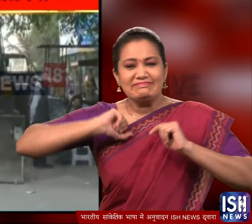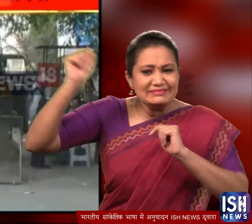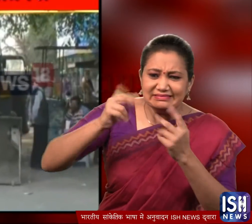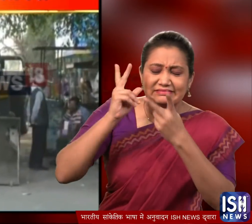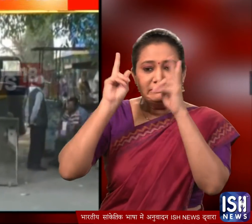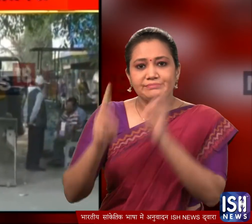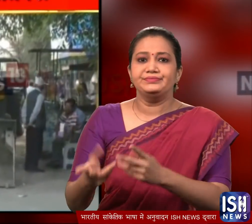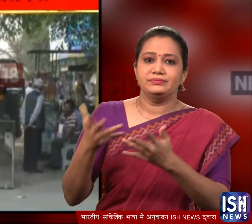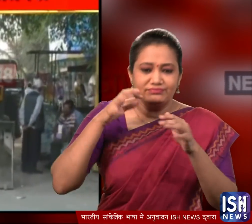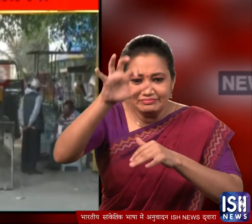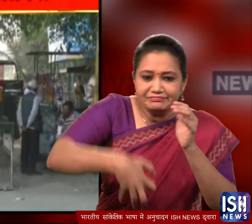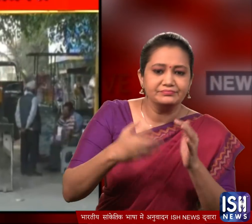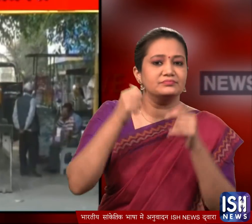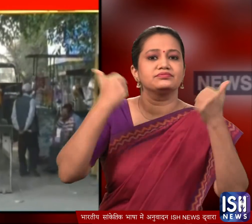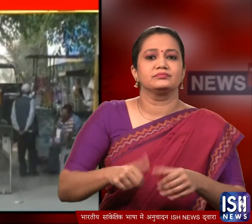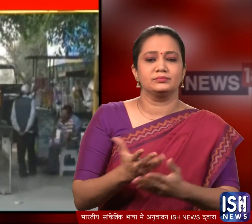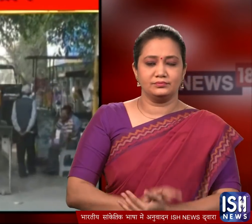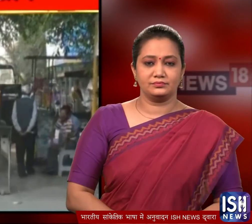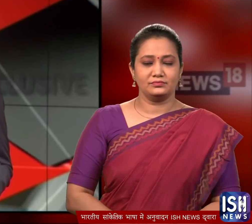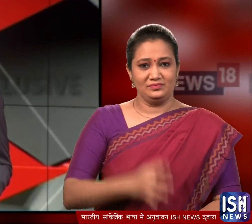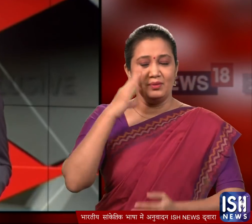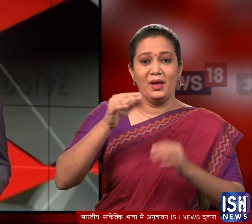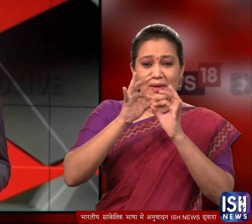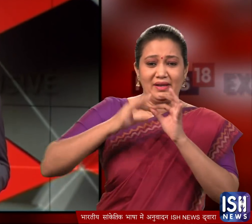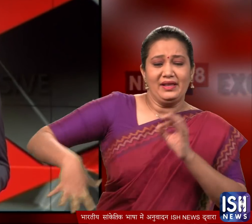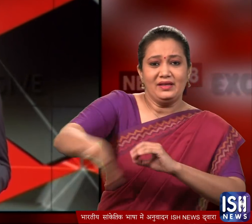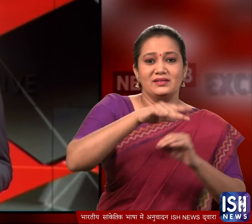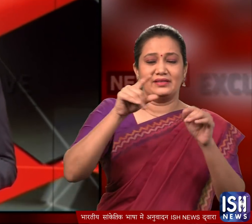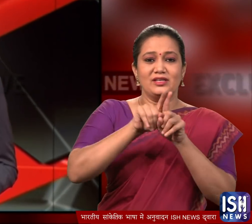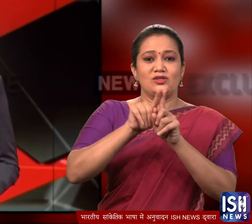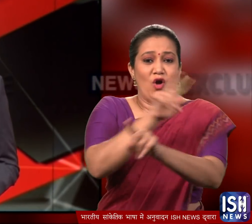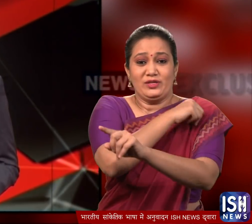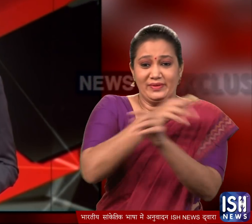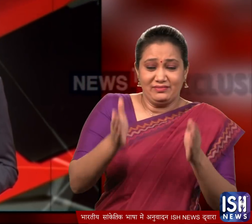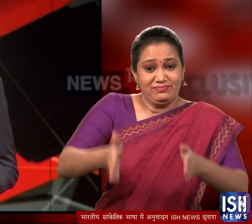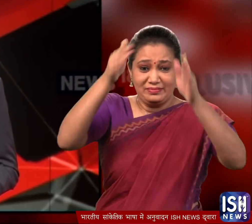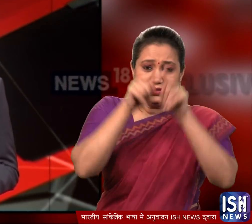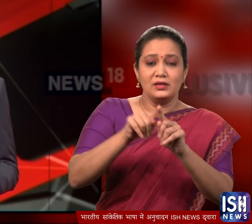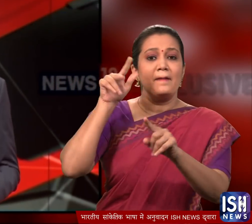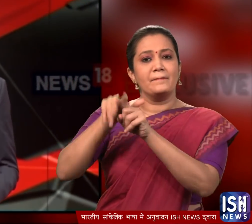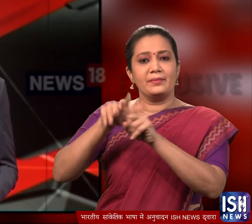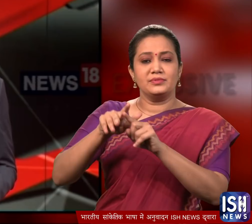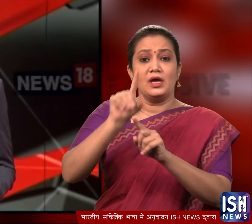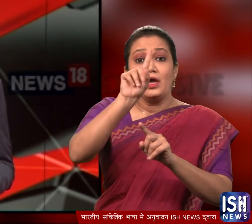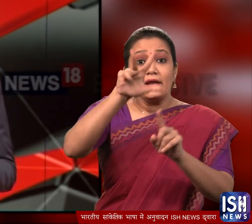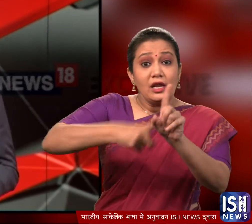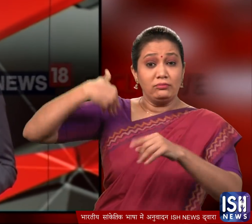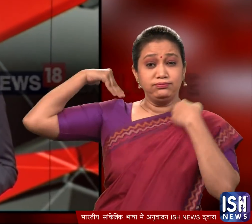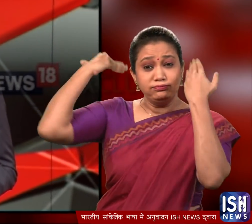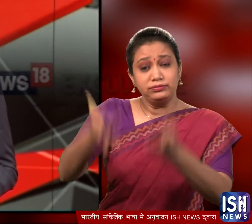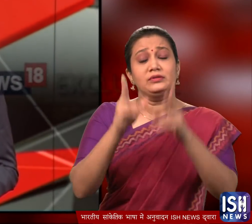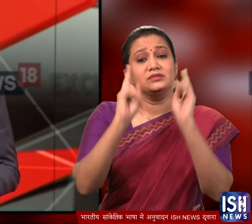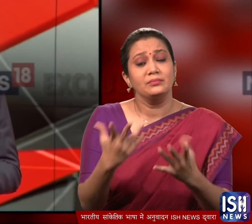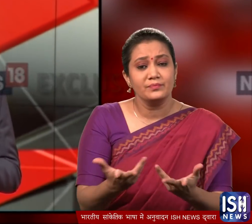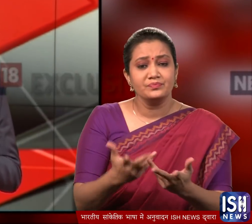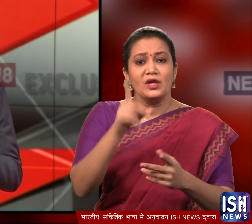वो विरोध की वजह से वहां से टस से मस नहीं हो पाया। सौभाग्य की बात है कि बरेली में चैरिटेबल अस्पताल और नगर निगम का विवाद 18 साल से चल